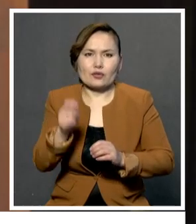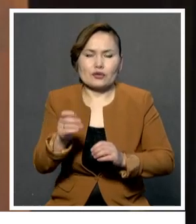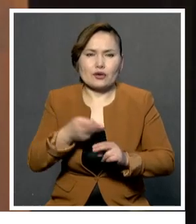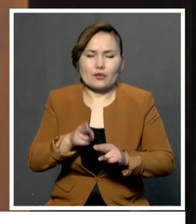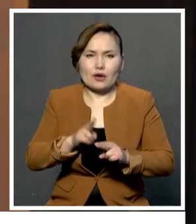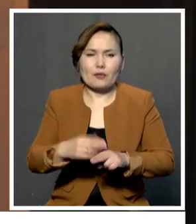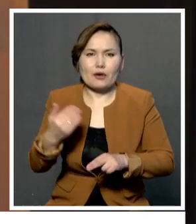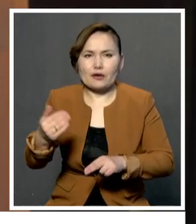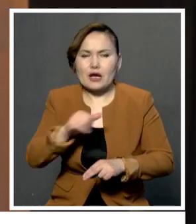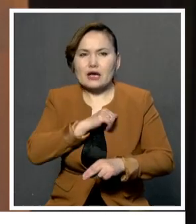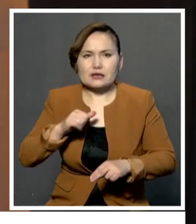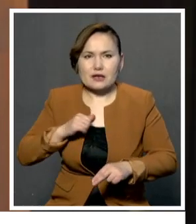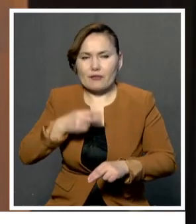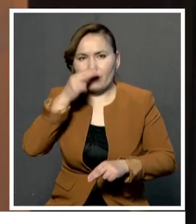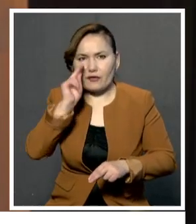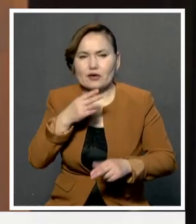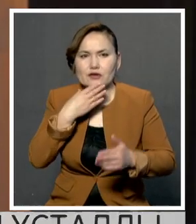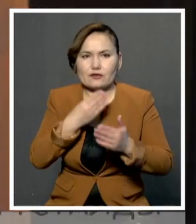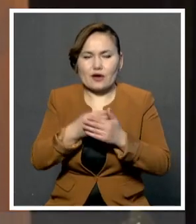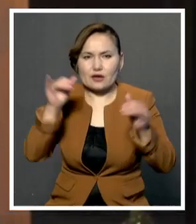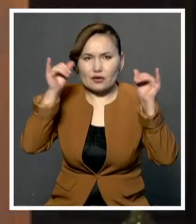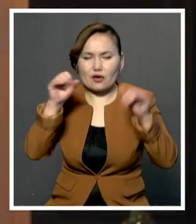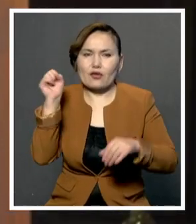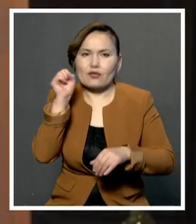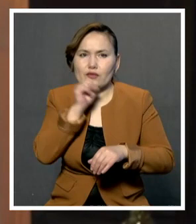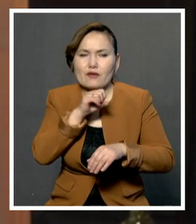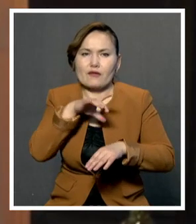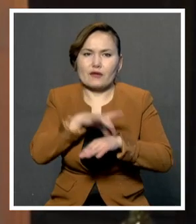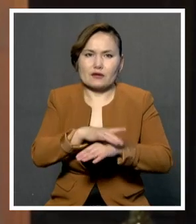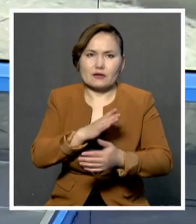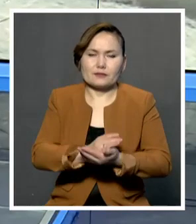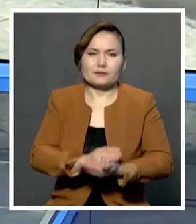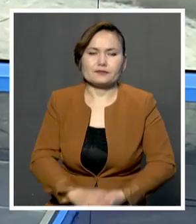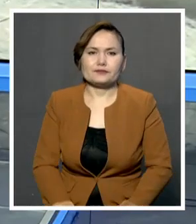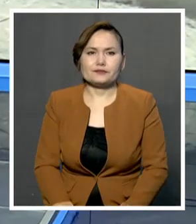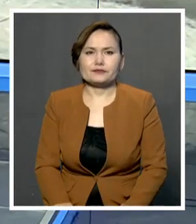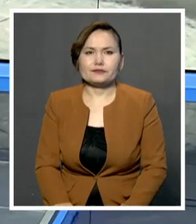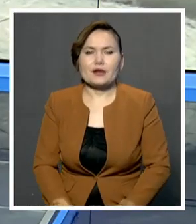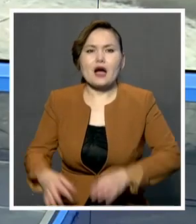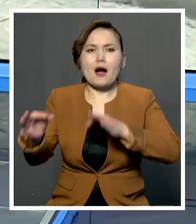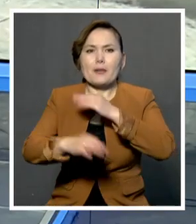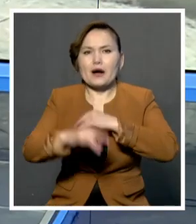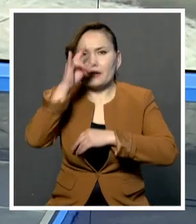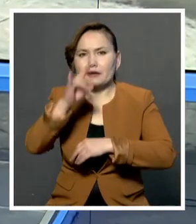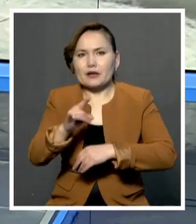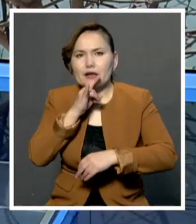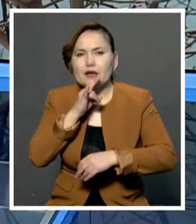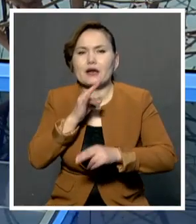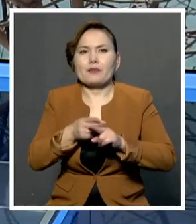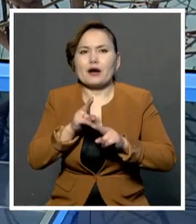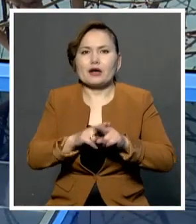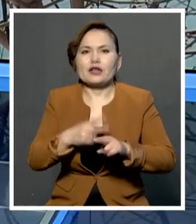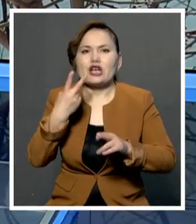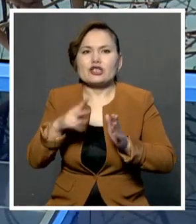жастағы шопан уақытша ұстау изоляторына қамаққа алынды. Қазіргі таңда қажетті сараптамалар тағайындалды. Батыс Қазақстанда 26 елді мекенде